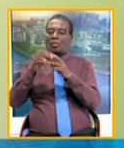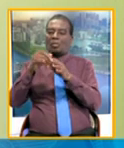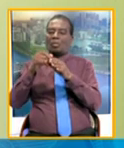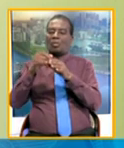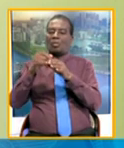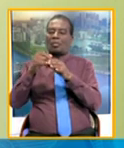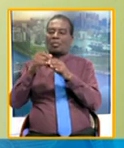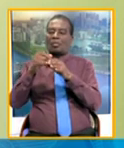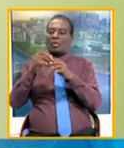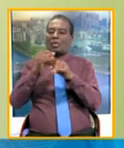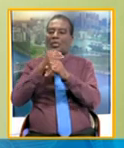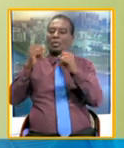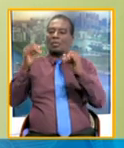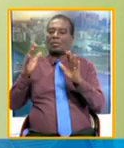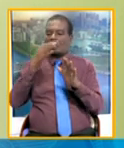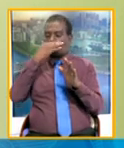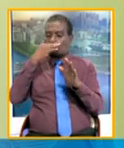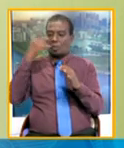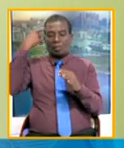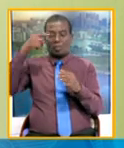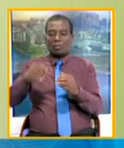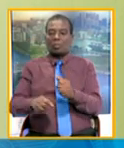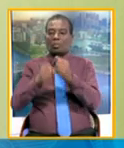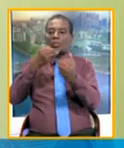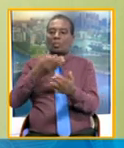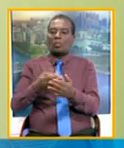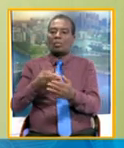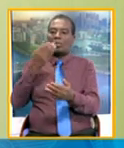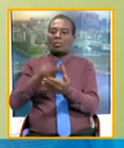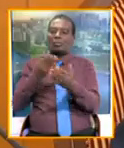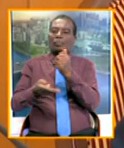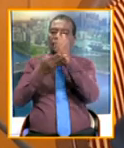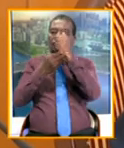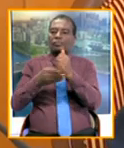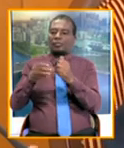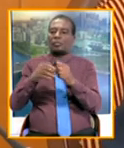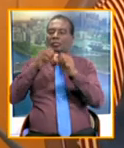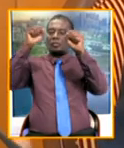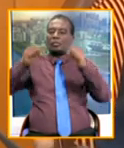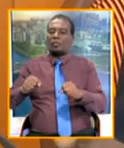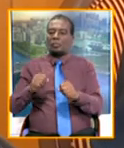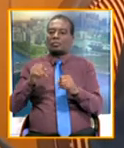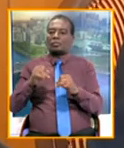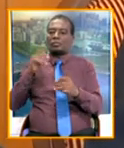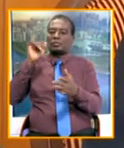En ce qui concerne le fonds d'appui au secteur informel, FASI, c'est un total